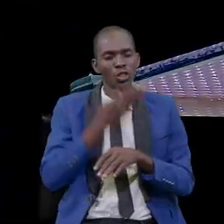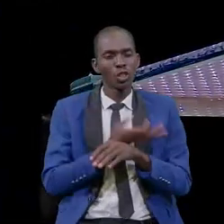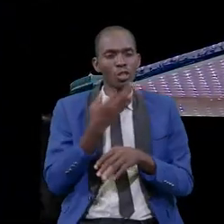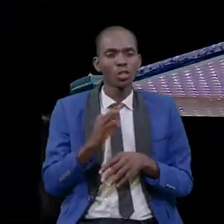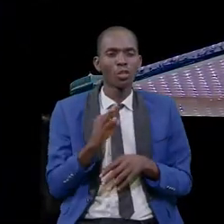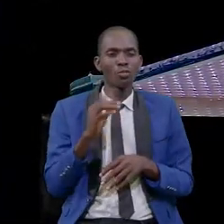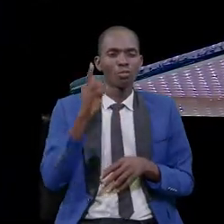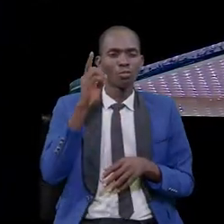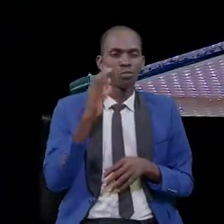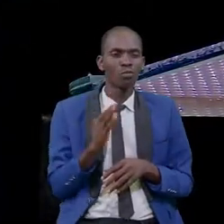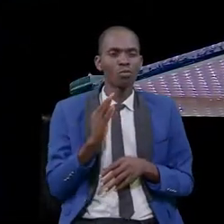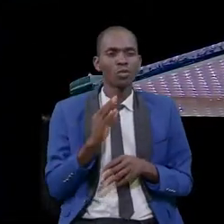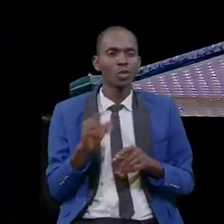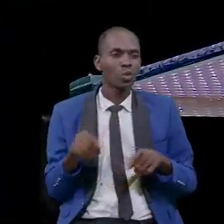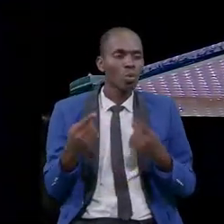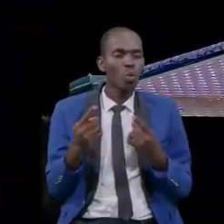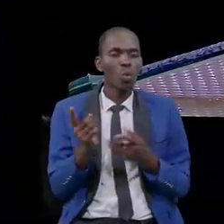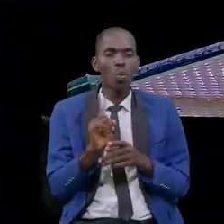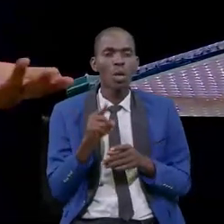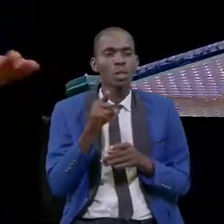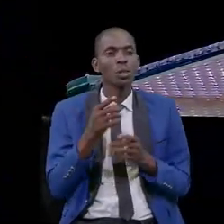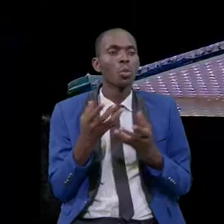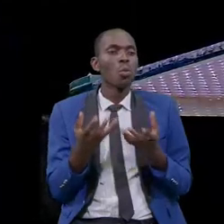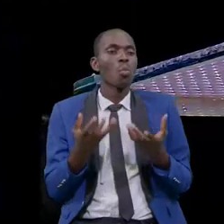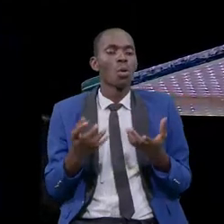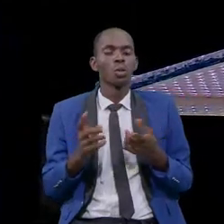de Dieu ira selon ce qui est arrêté.